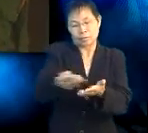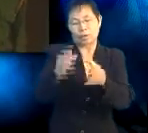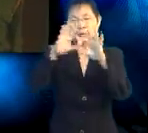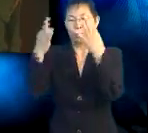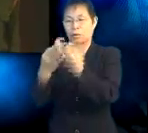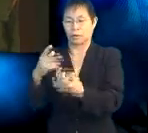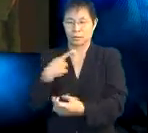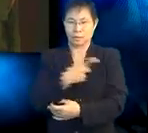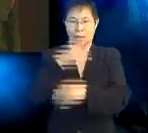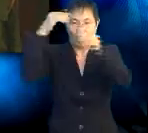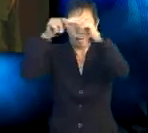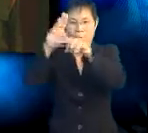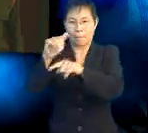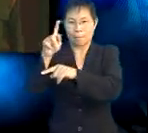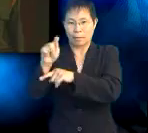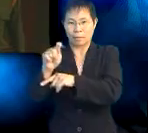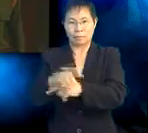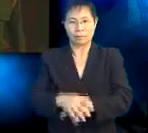Abang Mat.